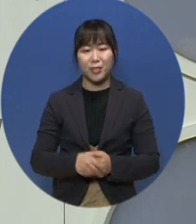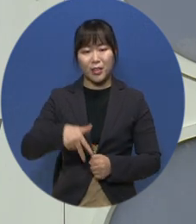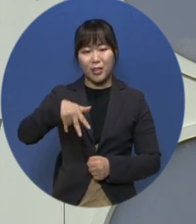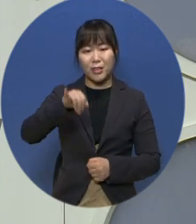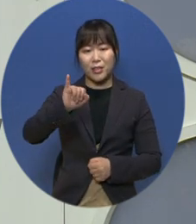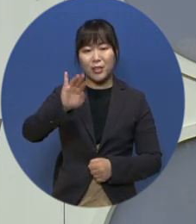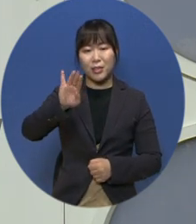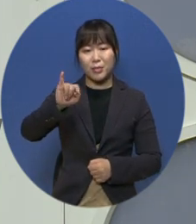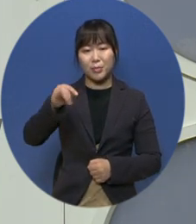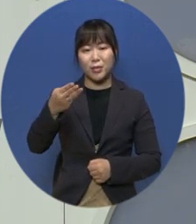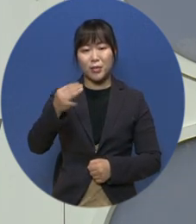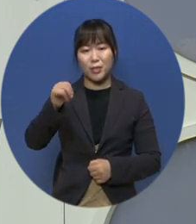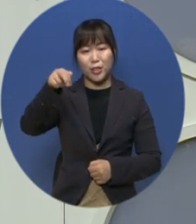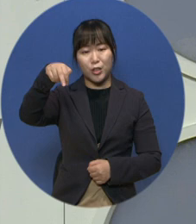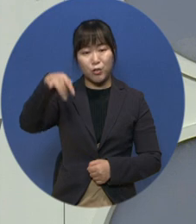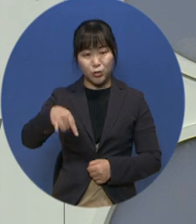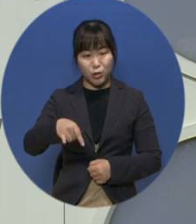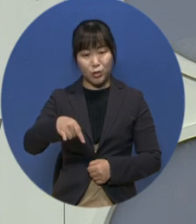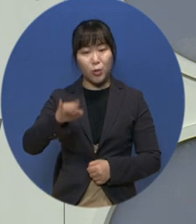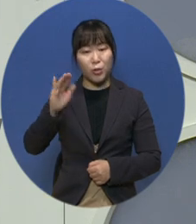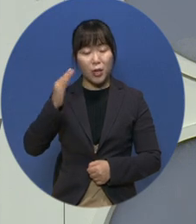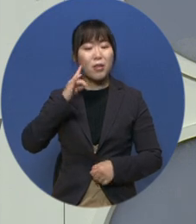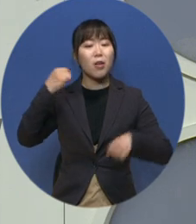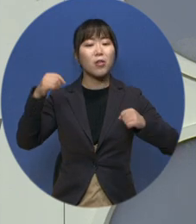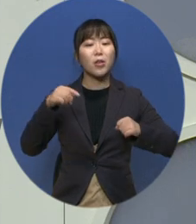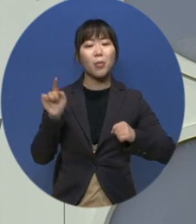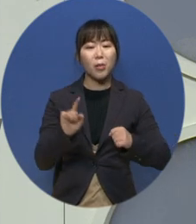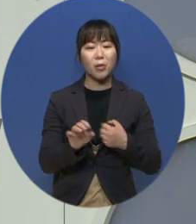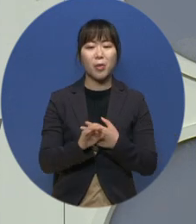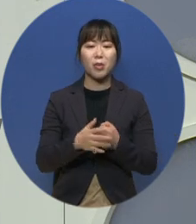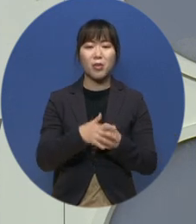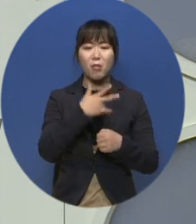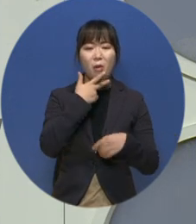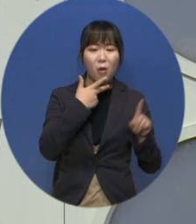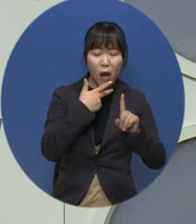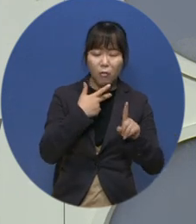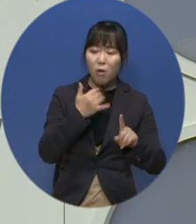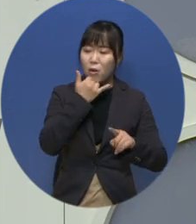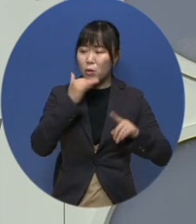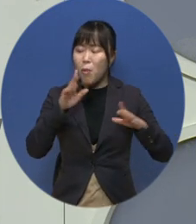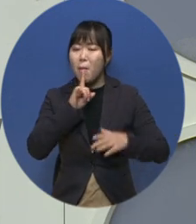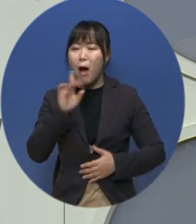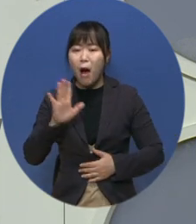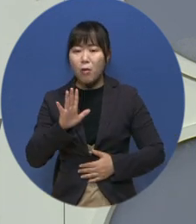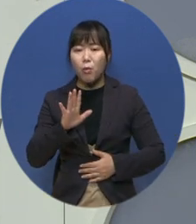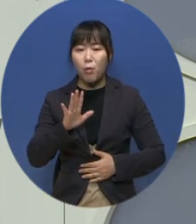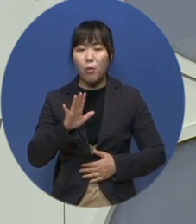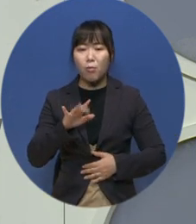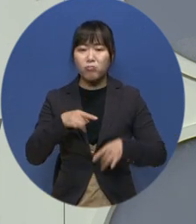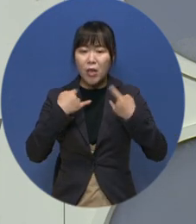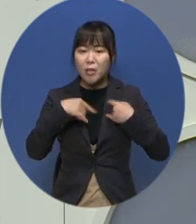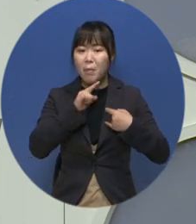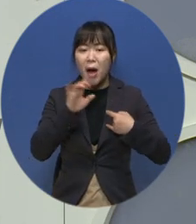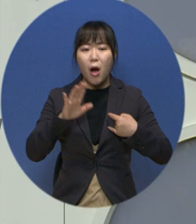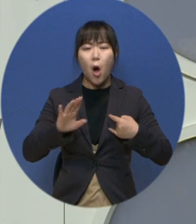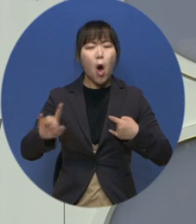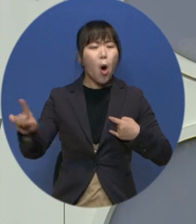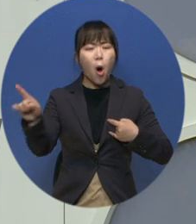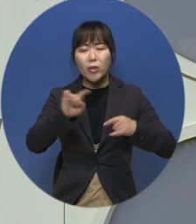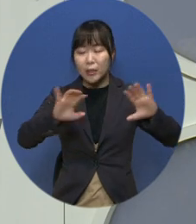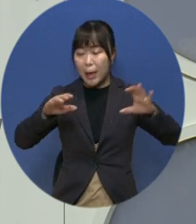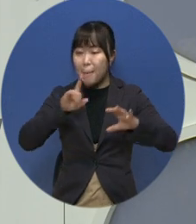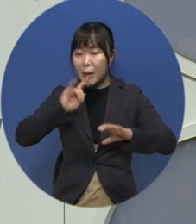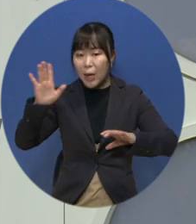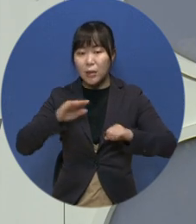지블리시로 된 연극을 한 적이 있어요. 그 지블리시라는 건 영어도 아니고 독일어도 아니고 불어도 아니고 어느 나라 말도 아닌